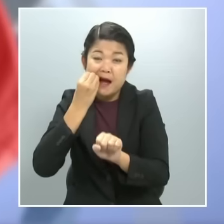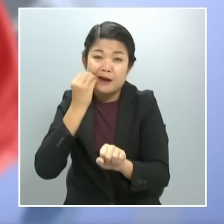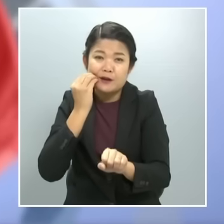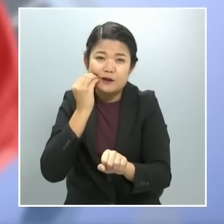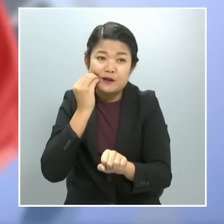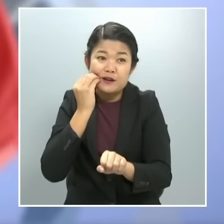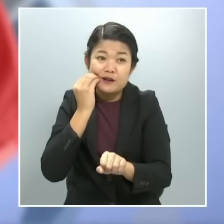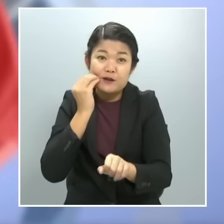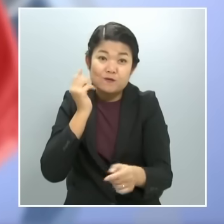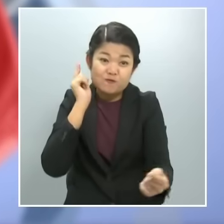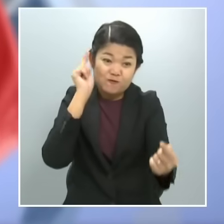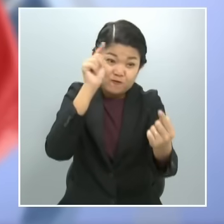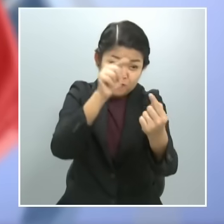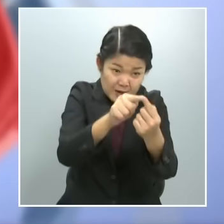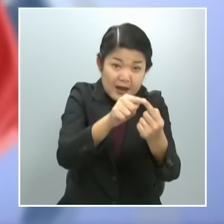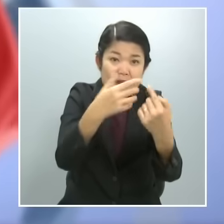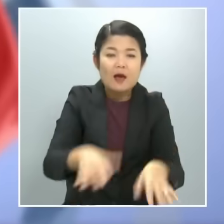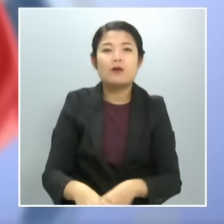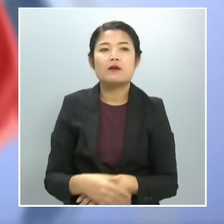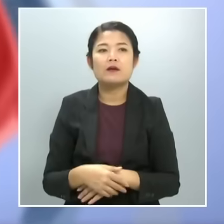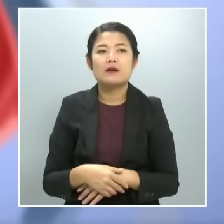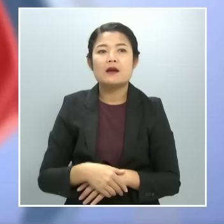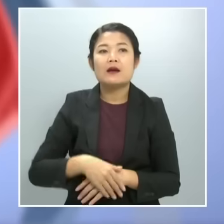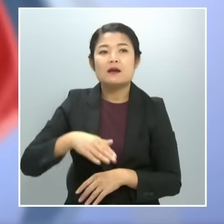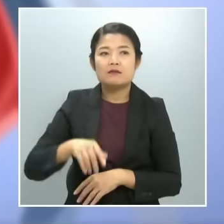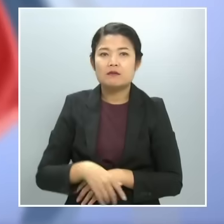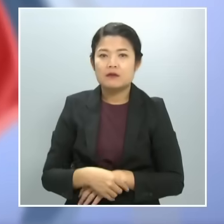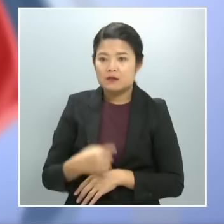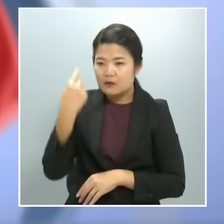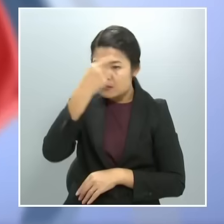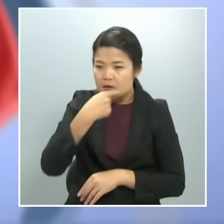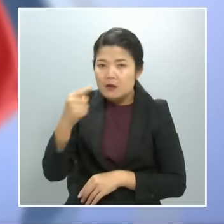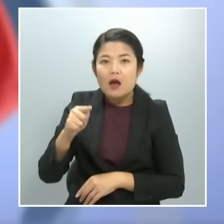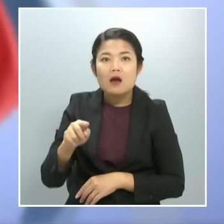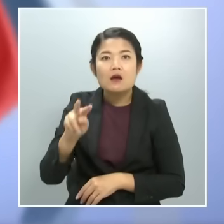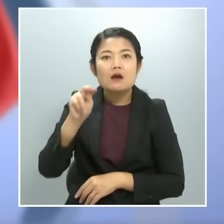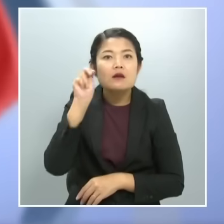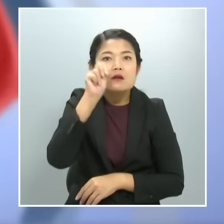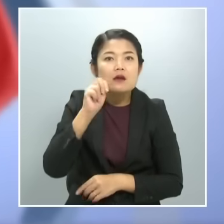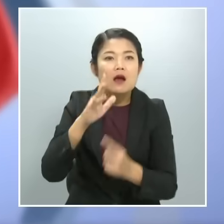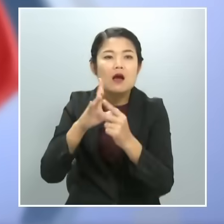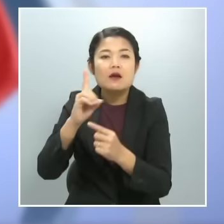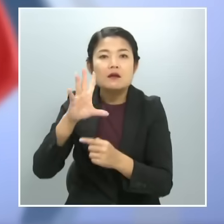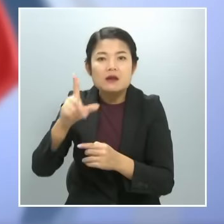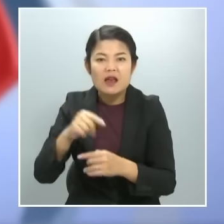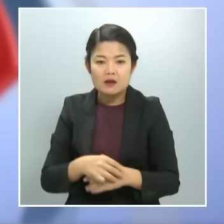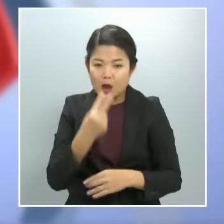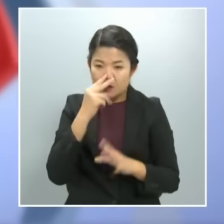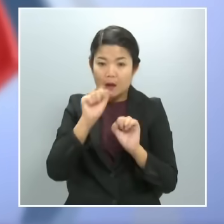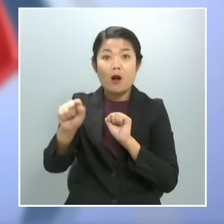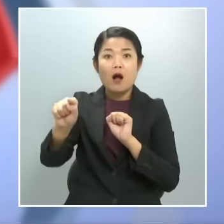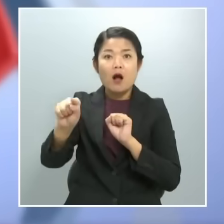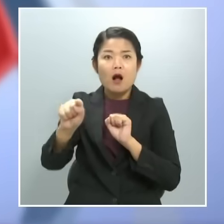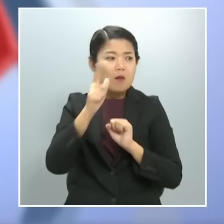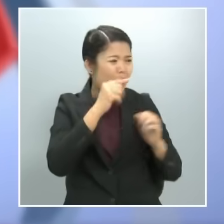ปรากฏว่าพอไปเจอหน้าเด็กคนเไปเจอหน้าของน้าเดชซึ่งอยู่รถตู้คันเนี้ยเด็กกอดพ่อแน่นเลยค่ะไม่